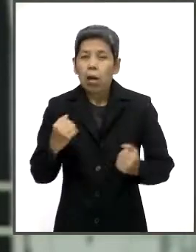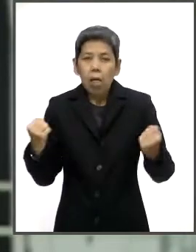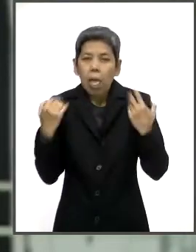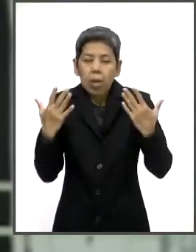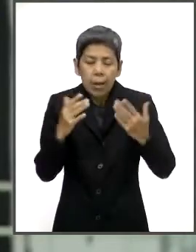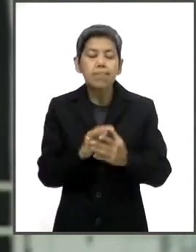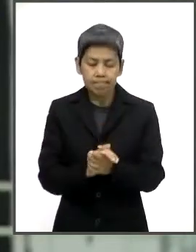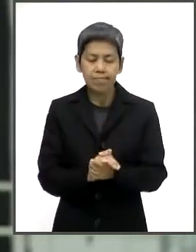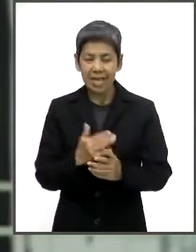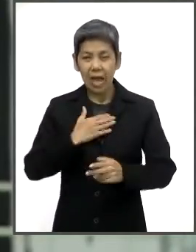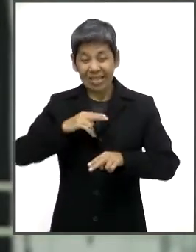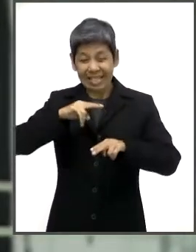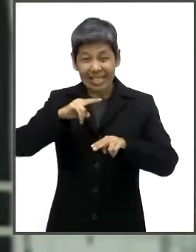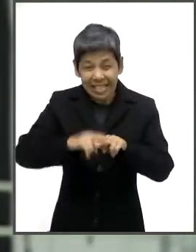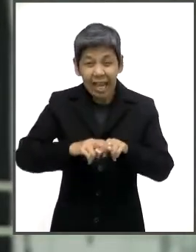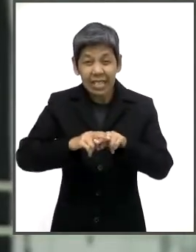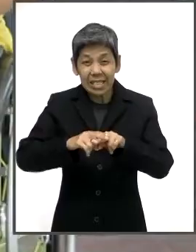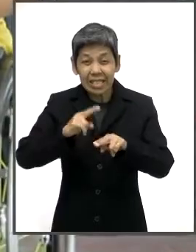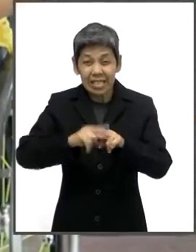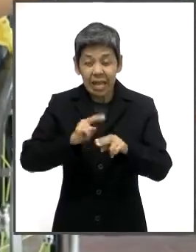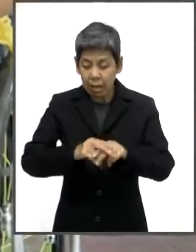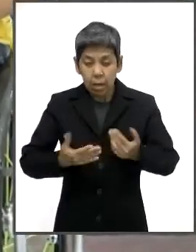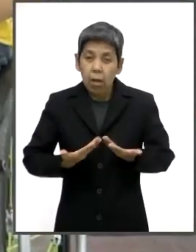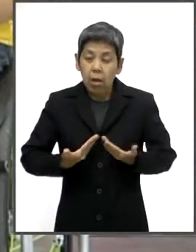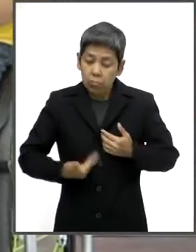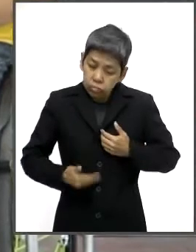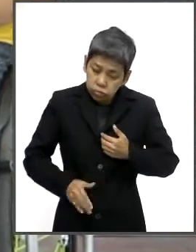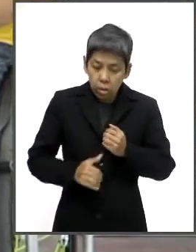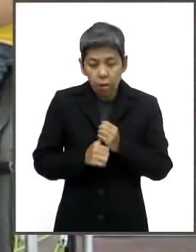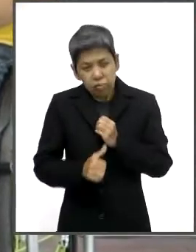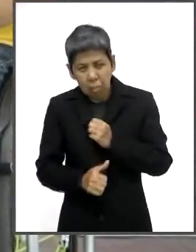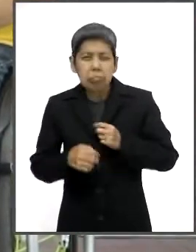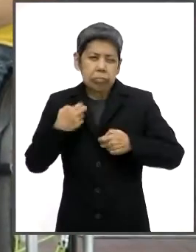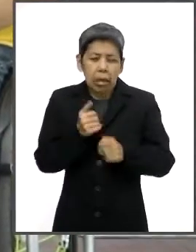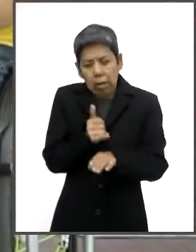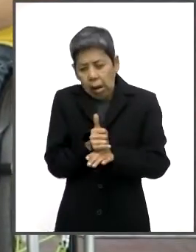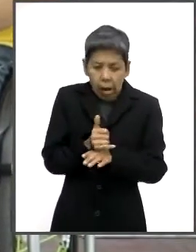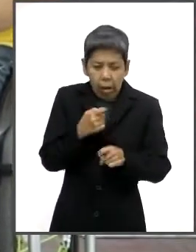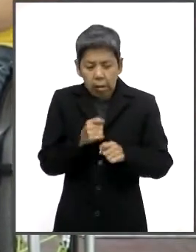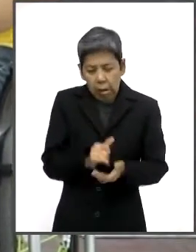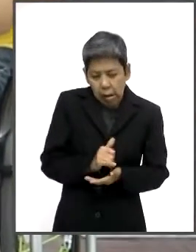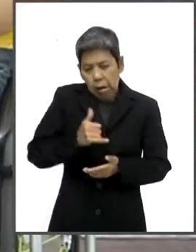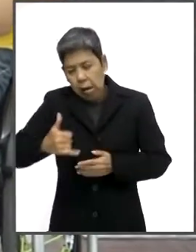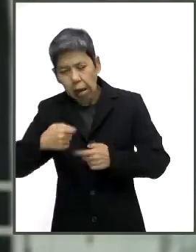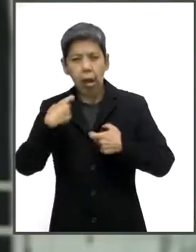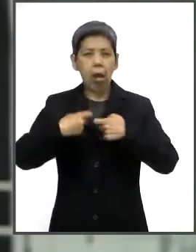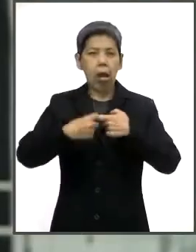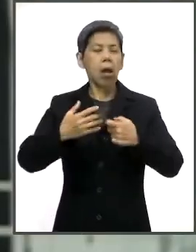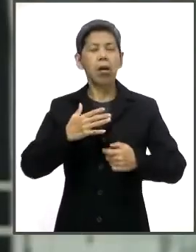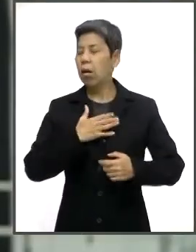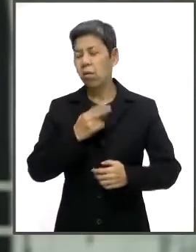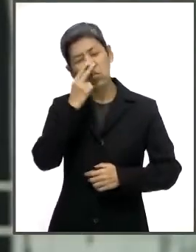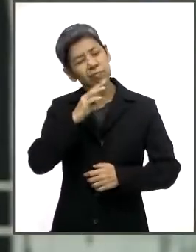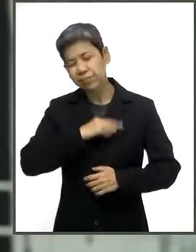ได้แข็งแรงแบบนี้ค่ะแม้แต่นั่งก็จะการระบบขับถ่ายเวลานั่งก็ลำบากเวลาจะย้ายตัวก็ลำบากเนี่ยทำ